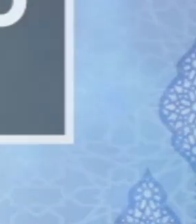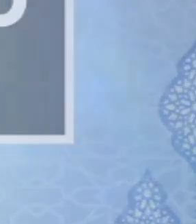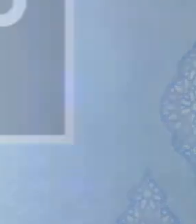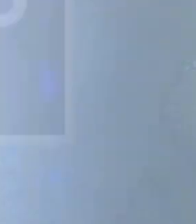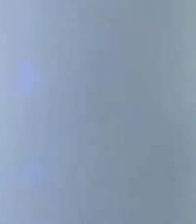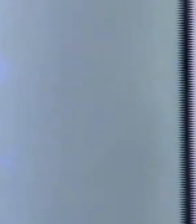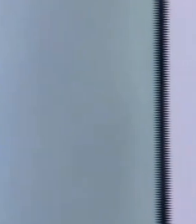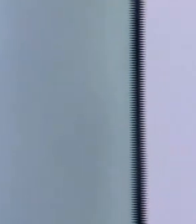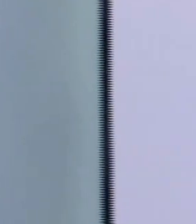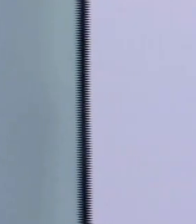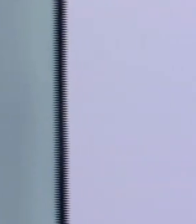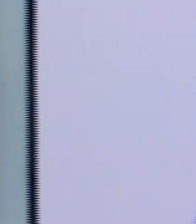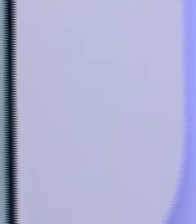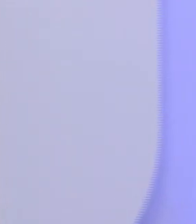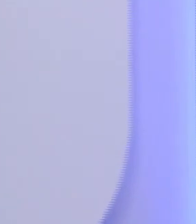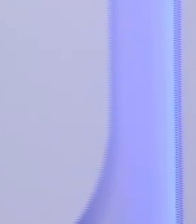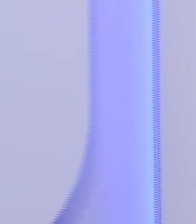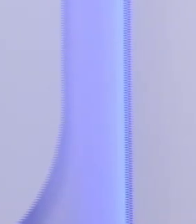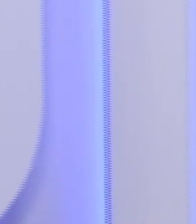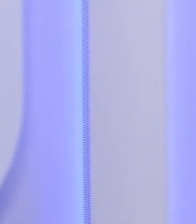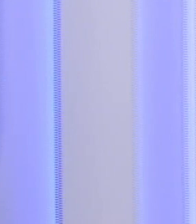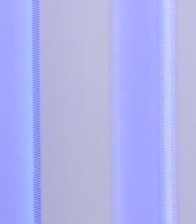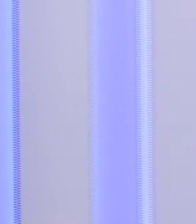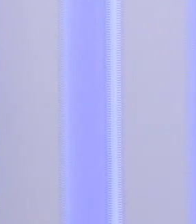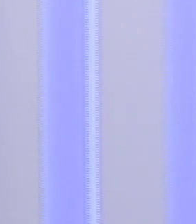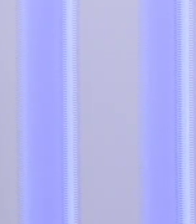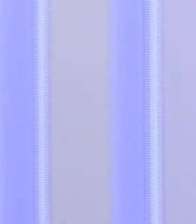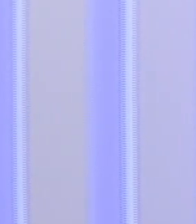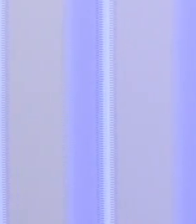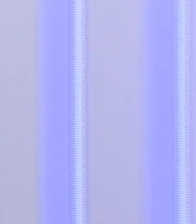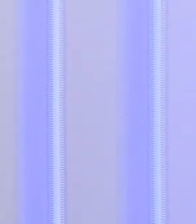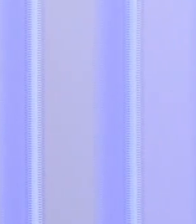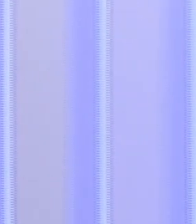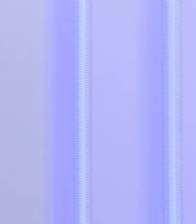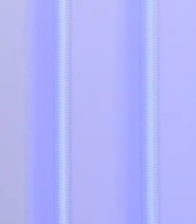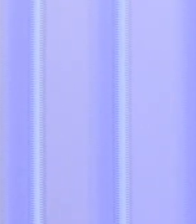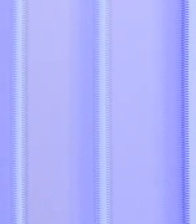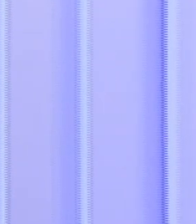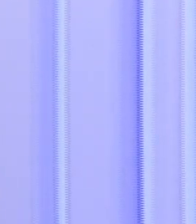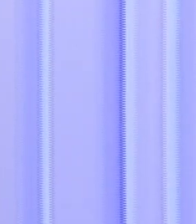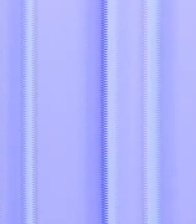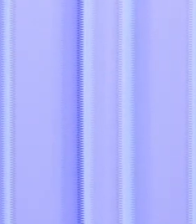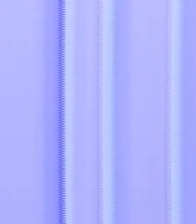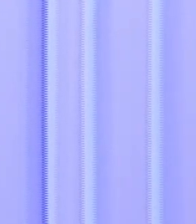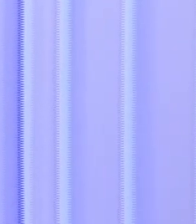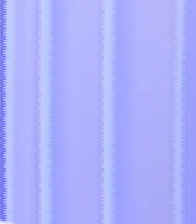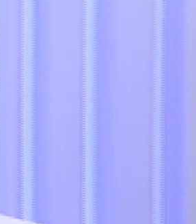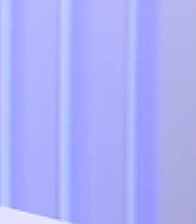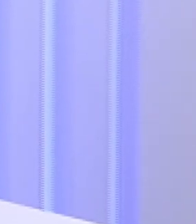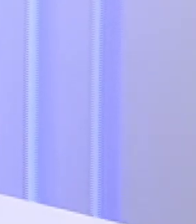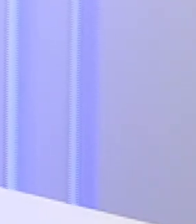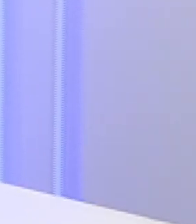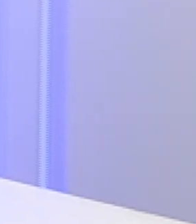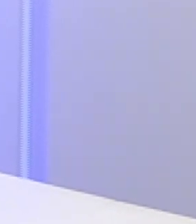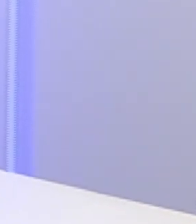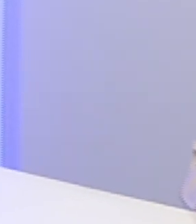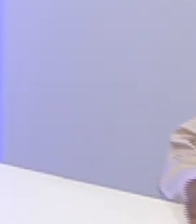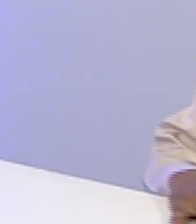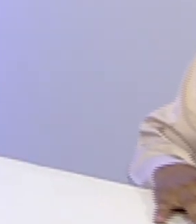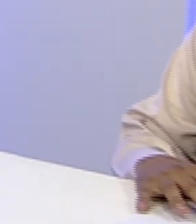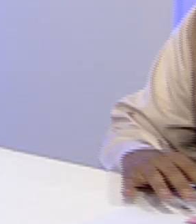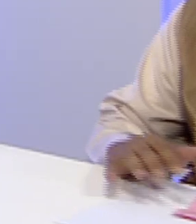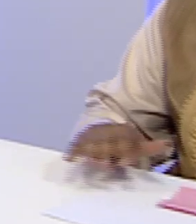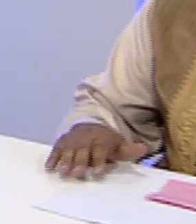فللإفتاء عندهم كنوز تحيل مدارك الظلماء نورا